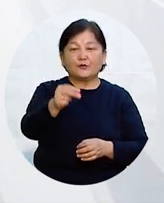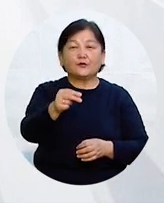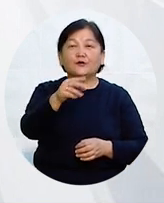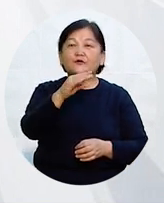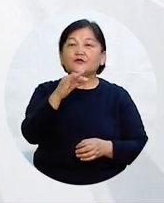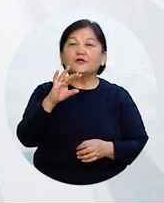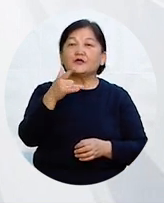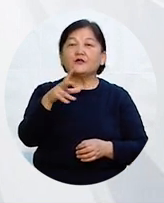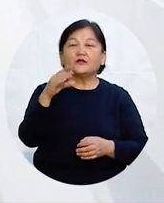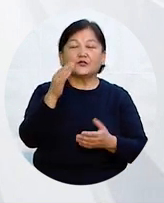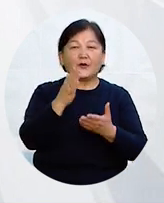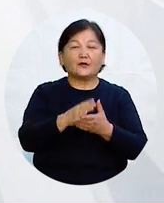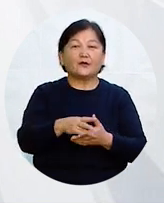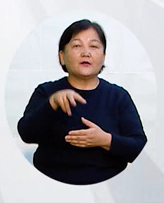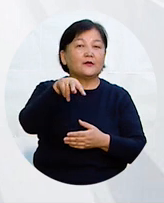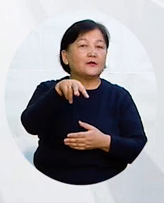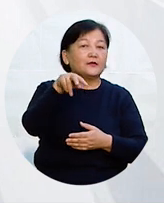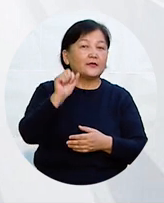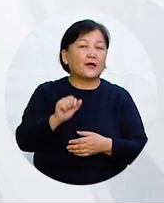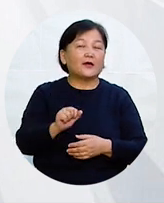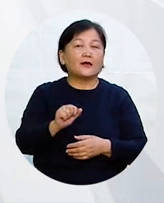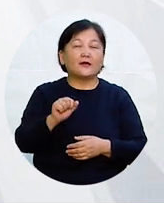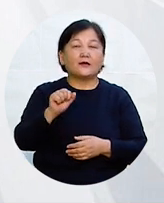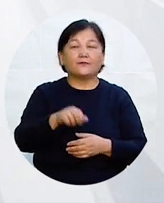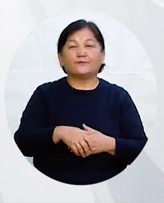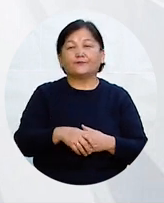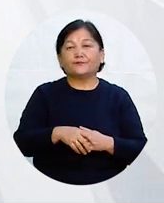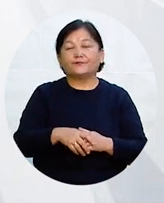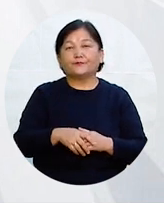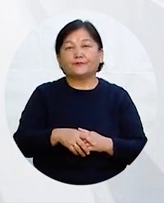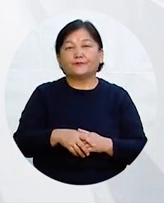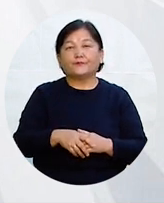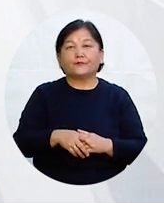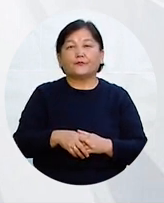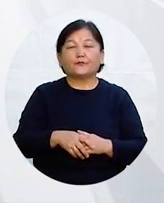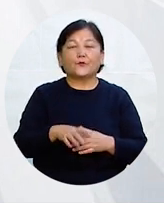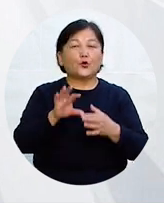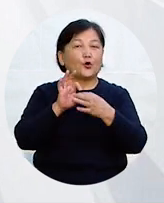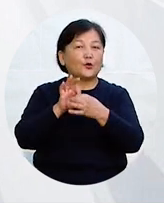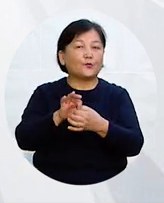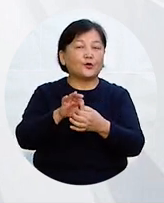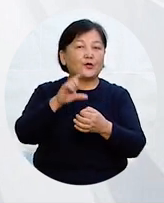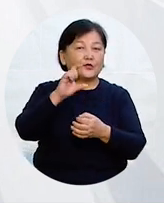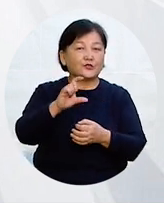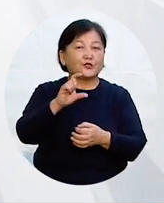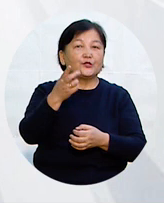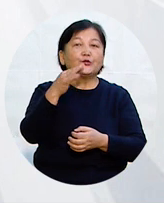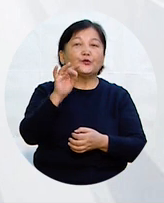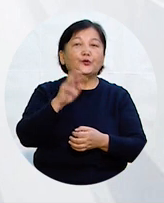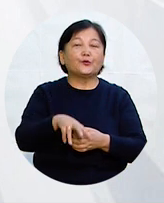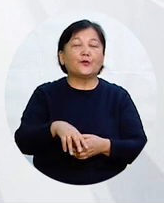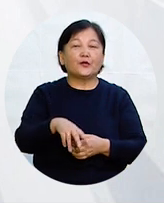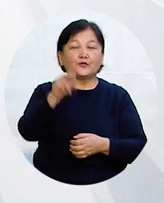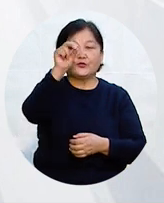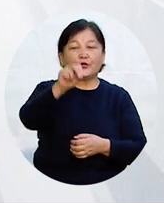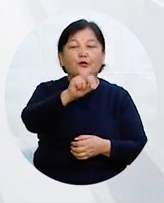наа нөхцөлийг залгая. Эхнийх нь лаа нөхцөл, дараагийнх нь наа нөхцөл. За мөн холбогшгийн холбох ишгийн дүрмэсээр гидэс